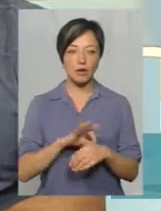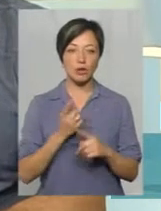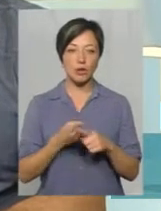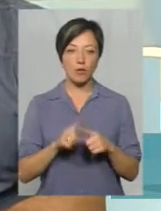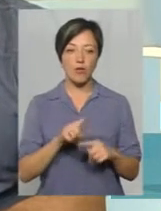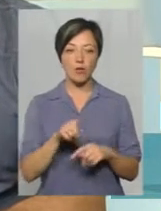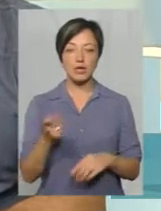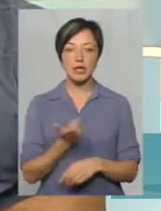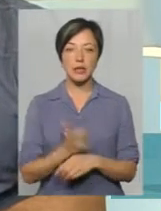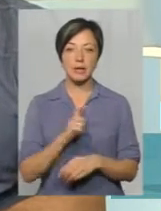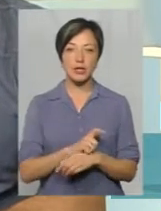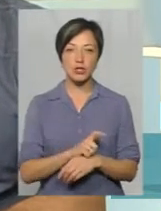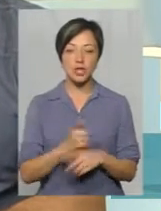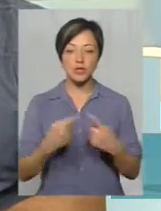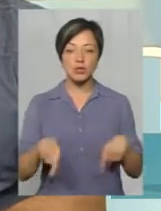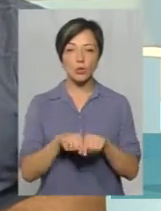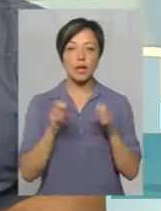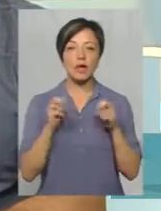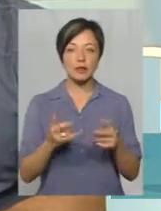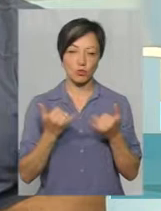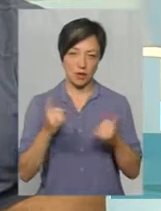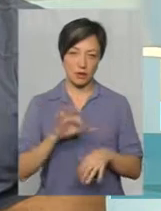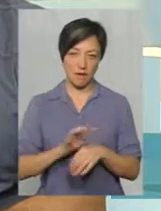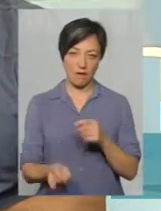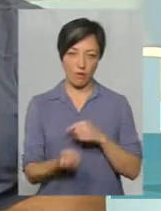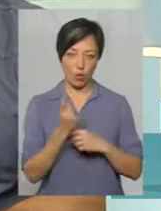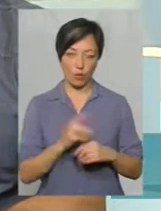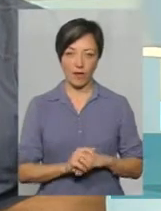вони найбільша зона ризику для захворювання.